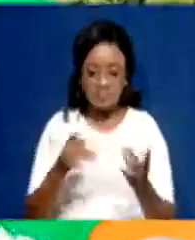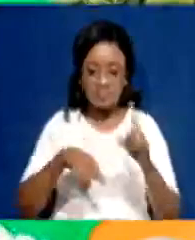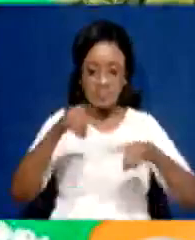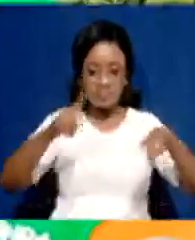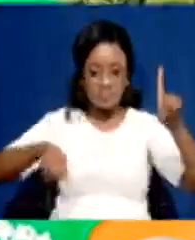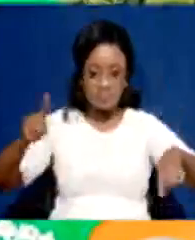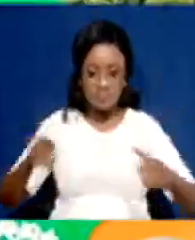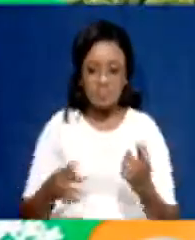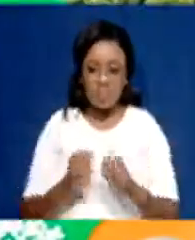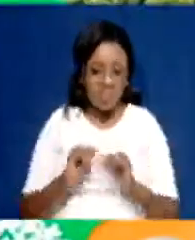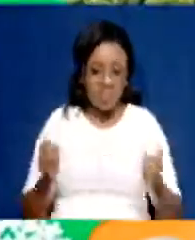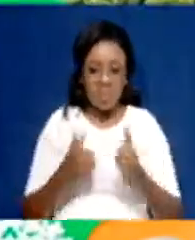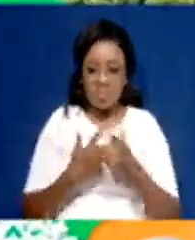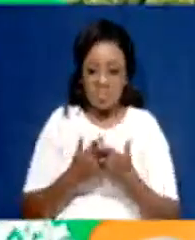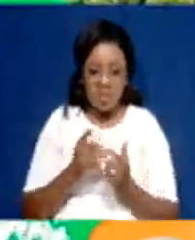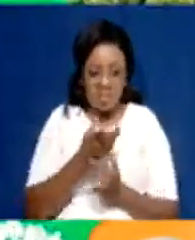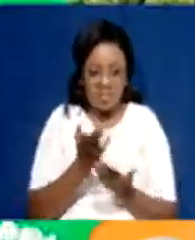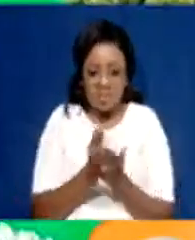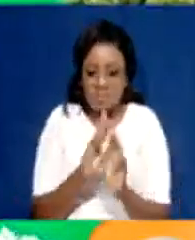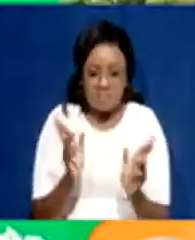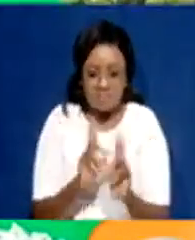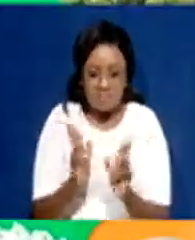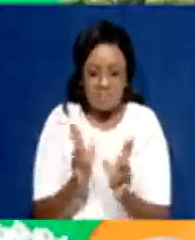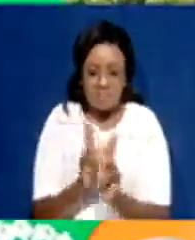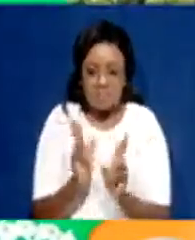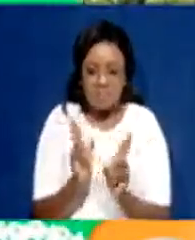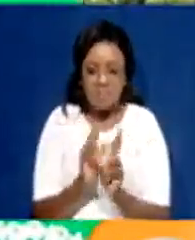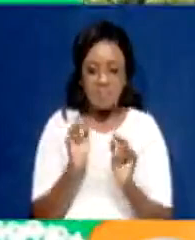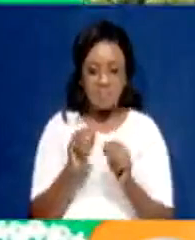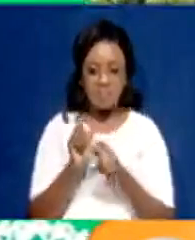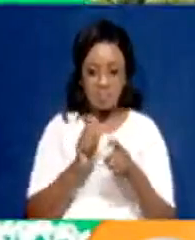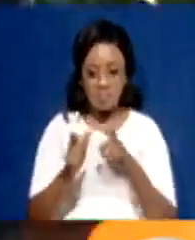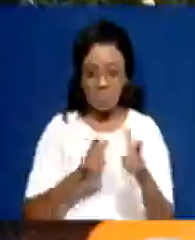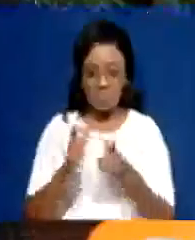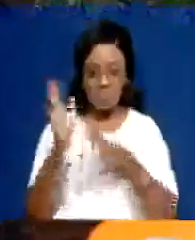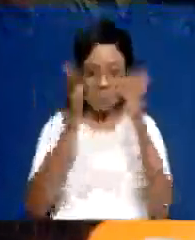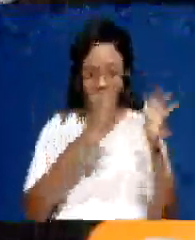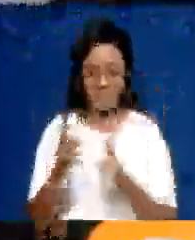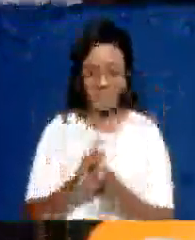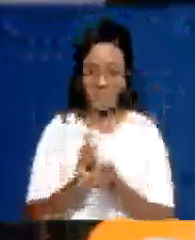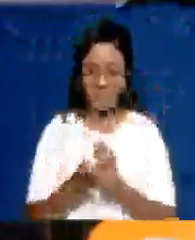well, then it prepares them adequately to manage climate change.